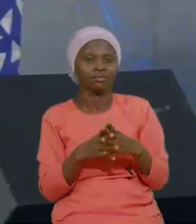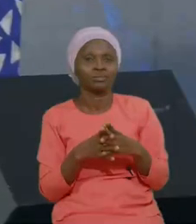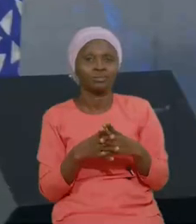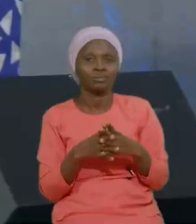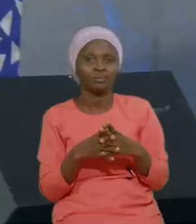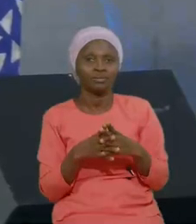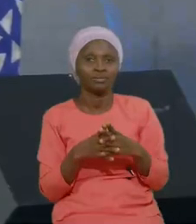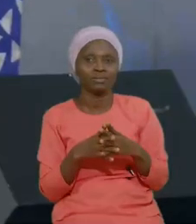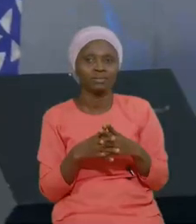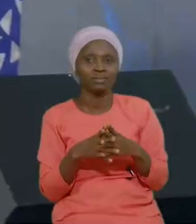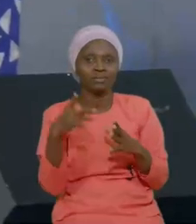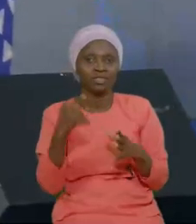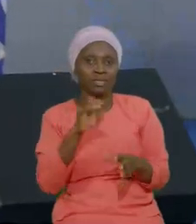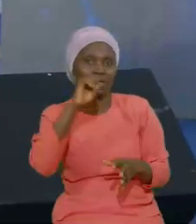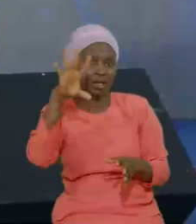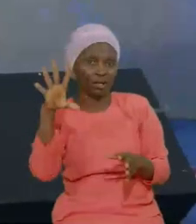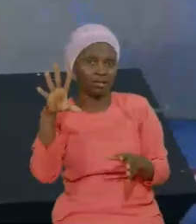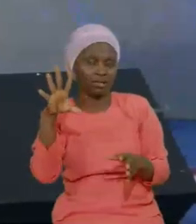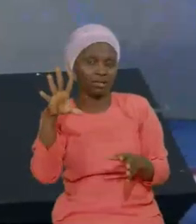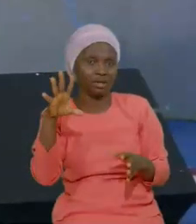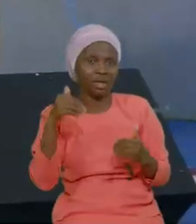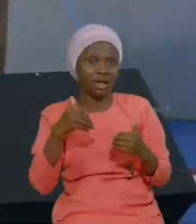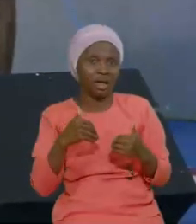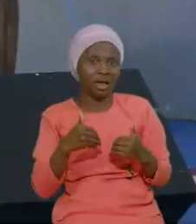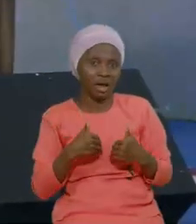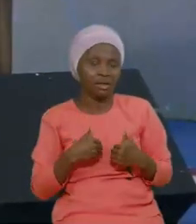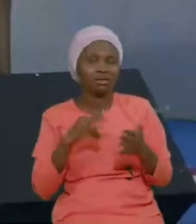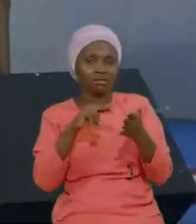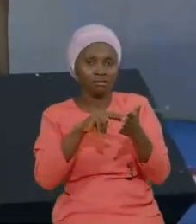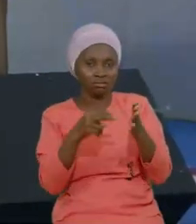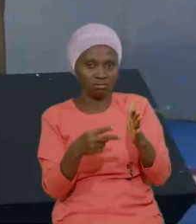sombre, c'est là où tu dois illuminer. Purpose.